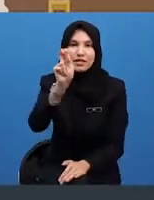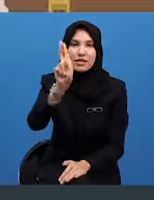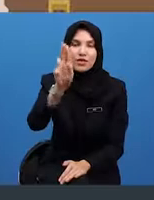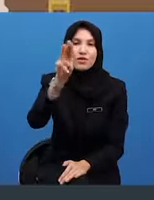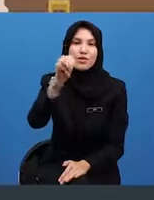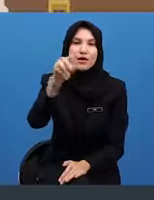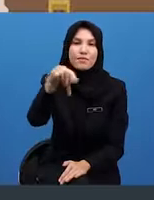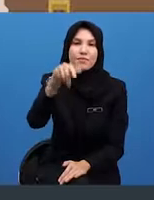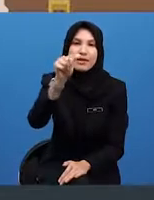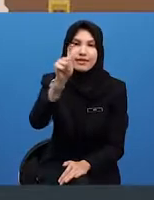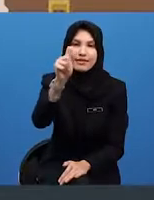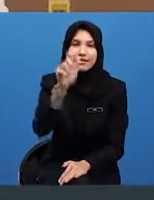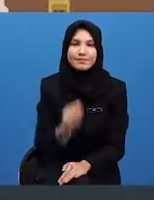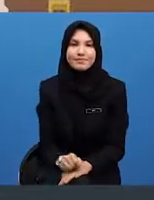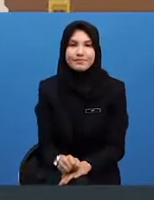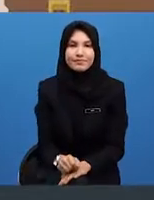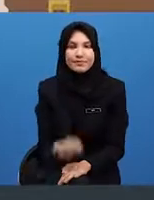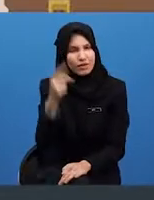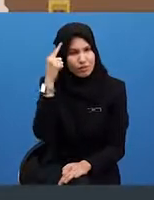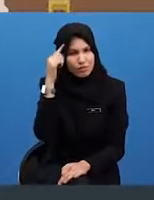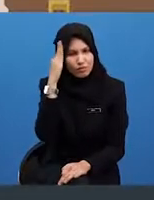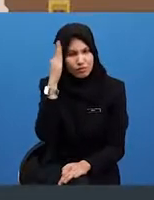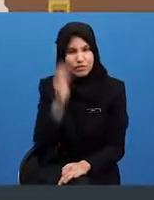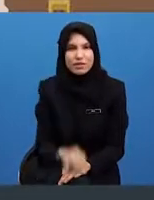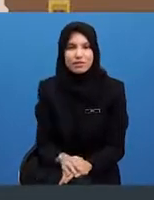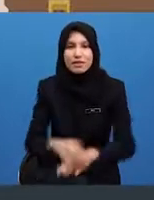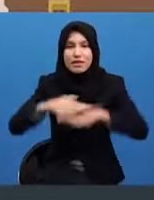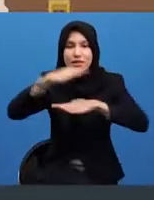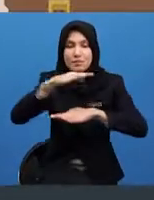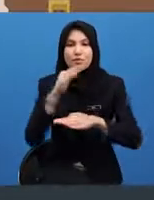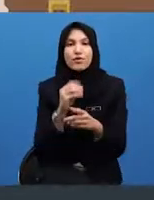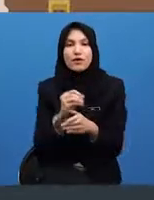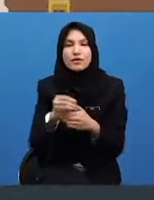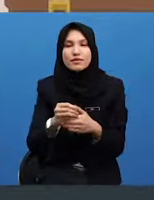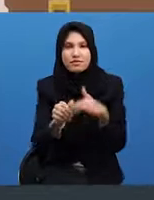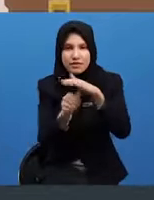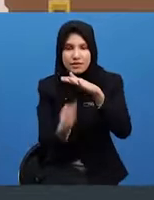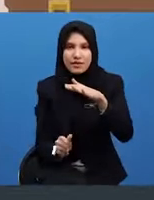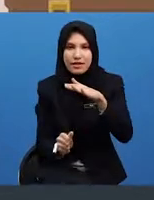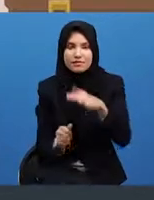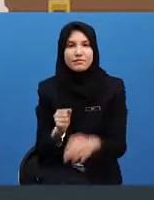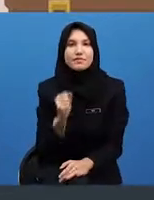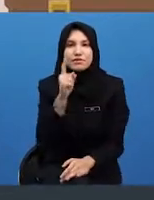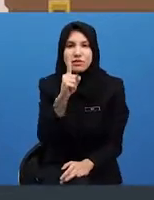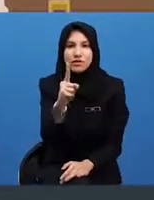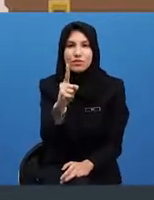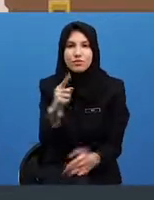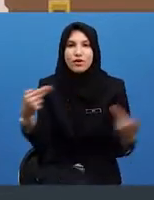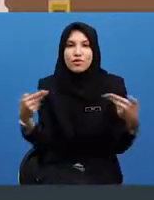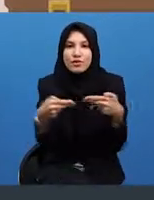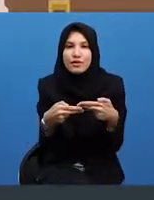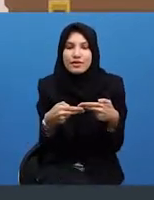pengetahuan anda, timbul atau tenggelam sesuatu objek adalah berhubung kait dengan ketumpatan objek